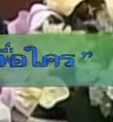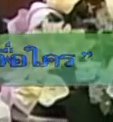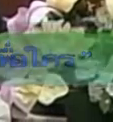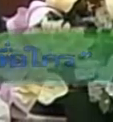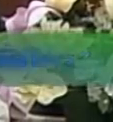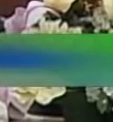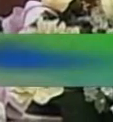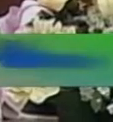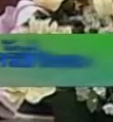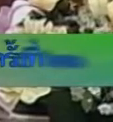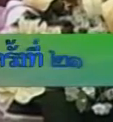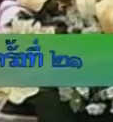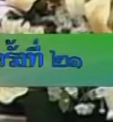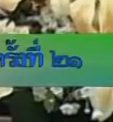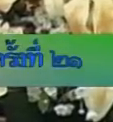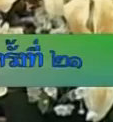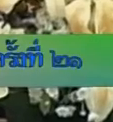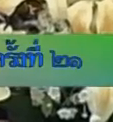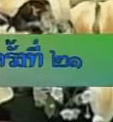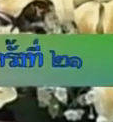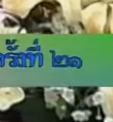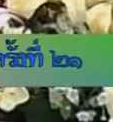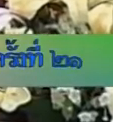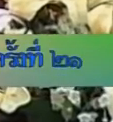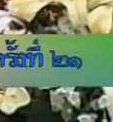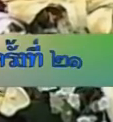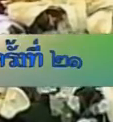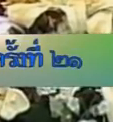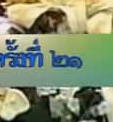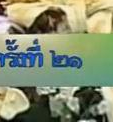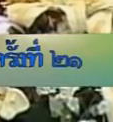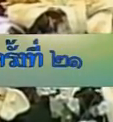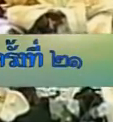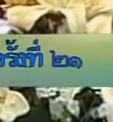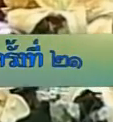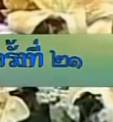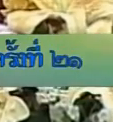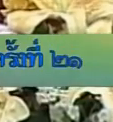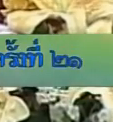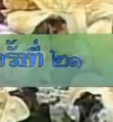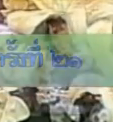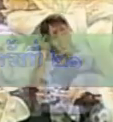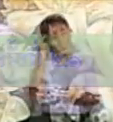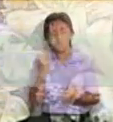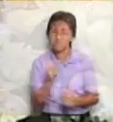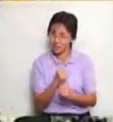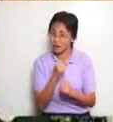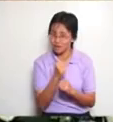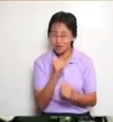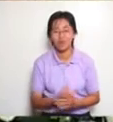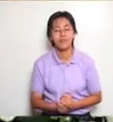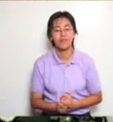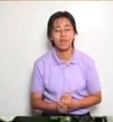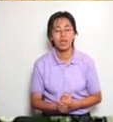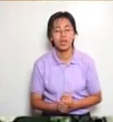ูกตายก่อนพ่อทุกมั้ยทุกคนลกคนเราเกิมต้องตายถาลเปนเราตายเราปรบใจก็ได้แต่ถ้าลูกเราเป็อะไรไปเราทำใจได้ไหม